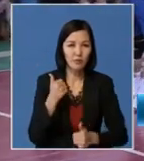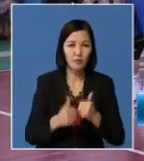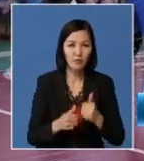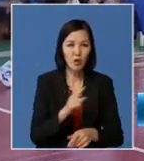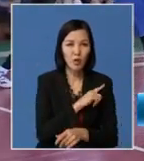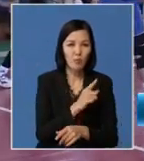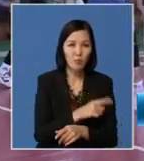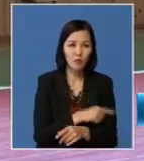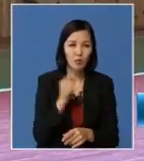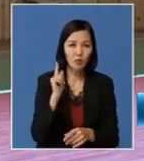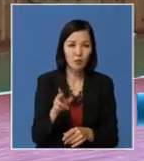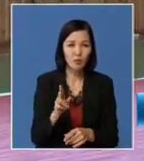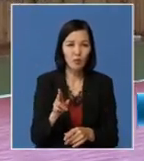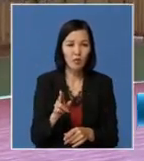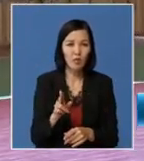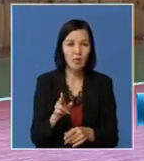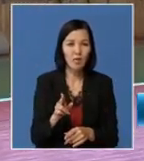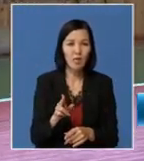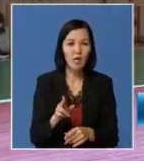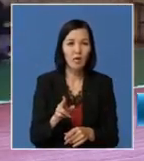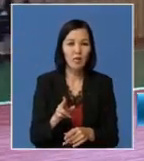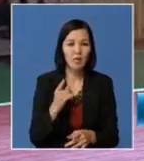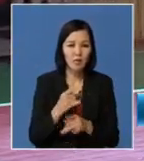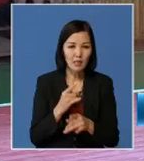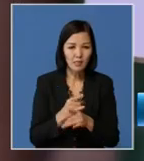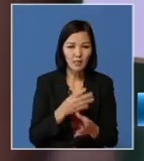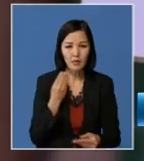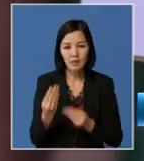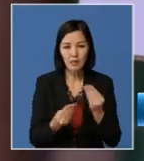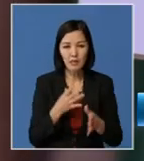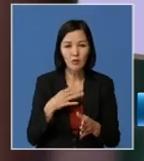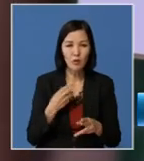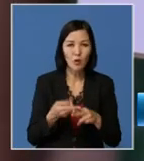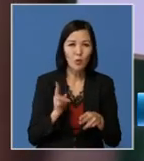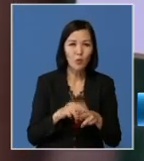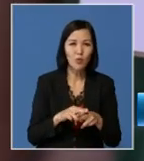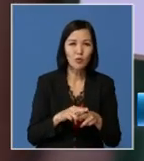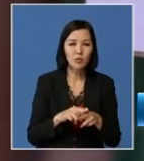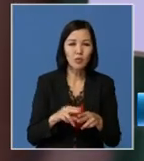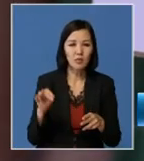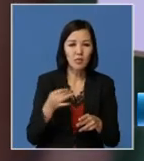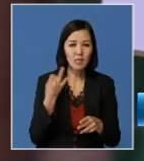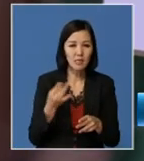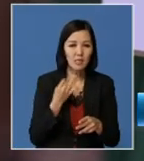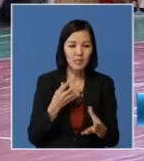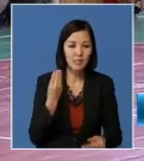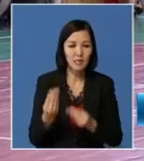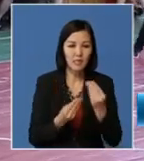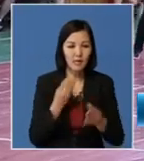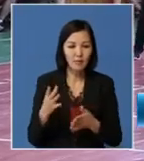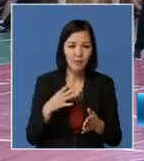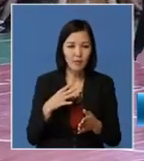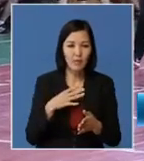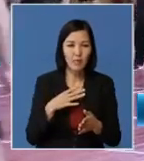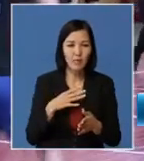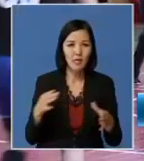Мощные и к тому же точные подачи, а также хладнокровные обманные ходы. Вот чем были наполнены все матчи плей-офф за призовое место. Как